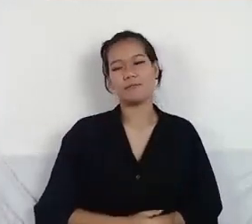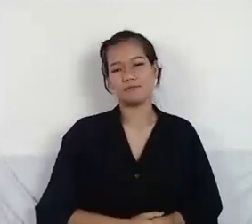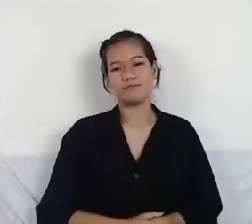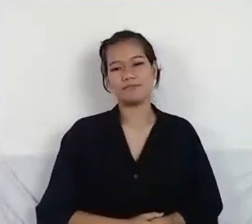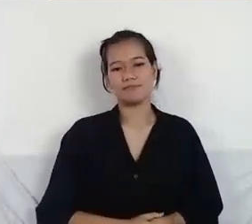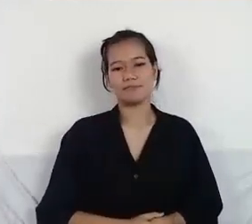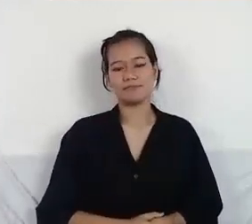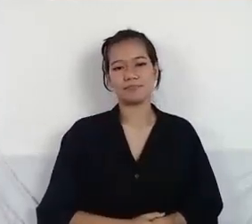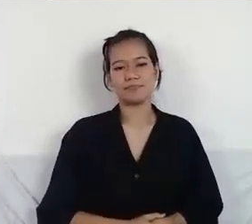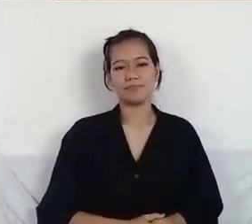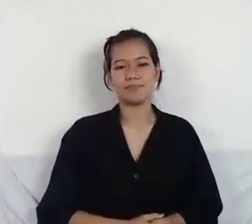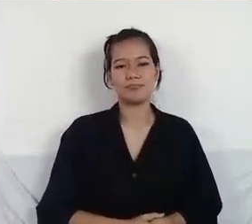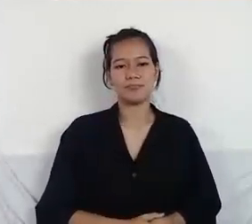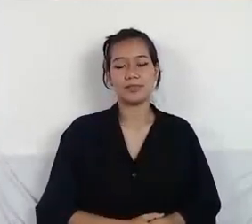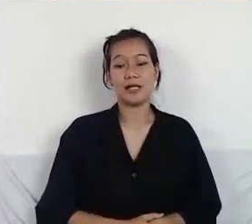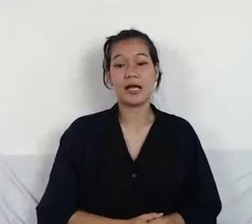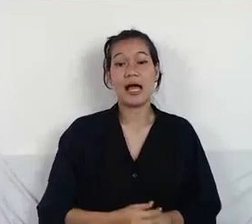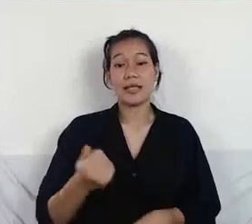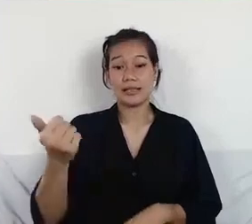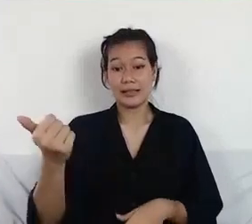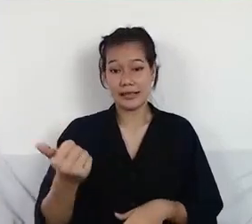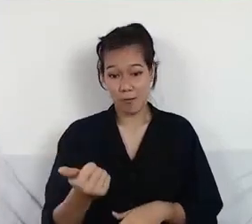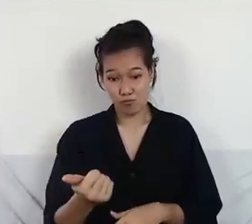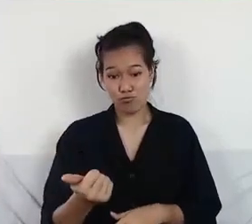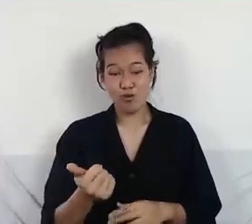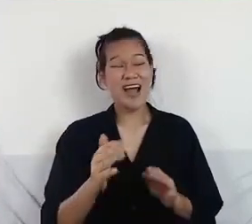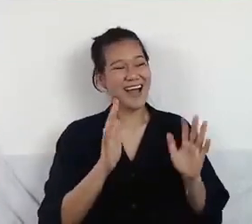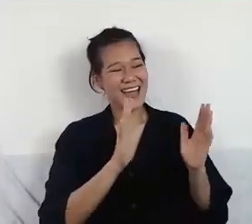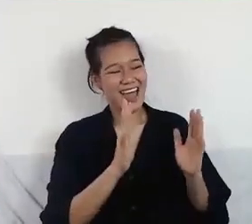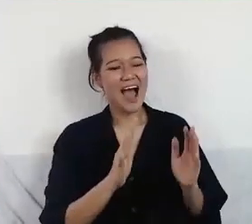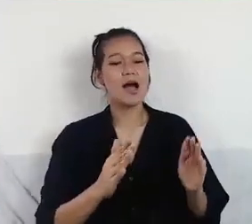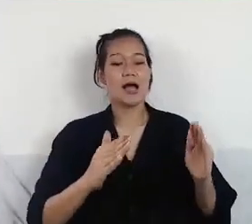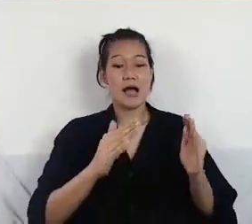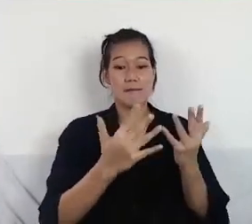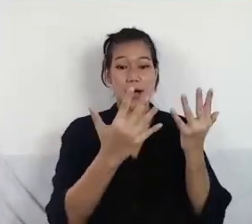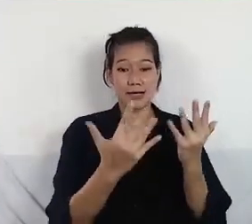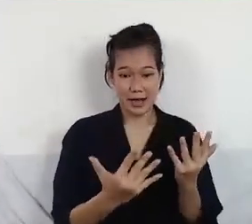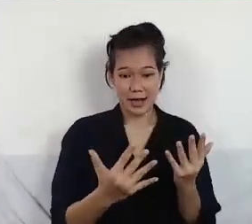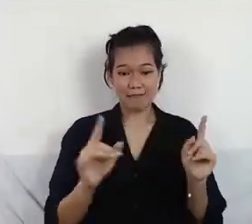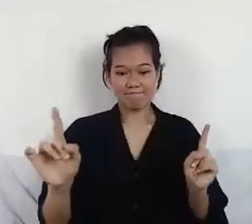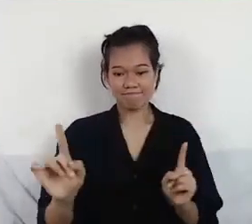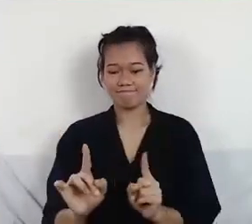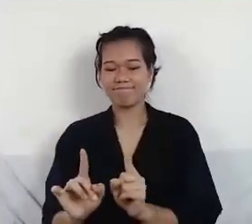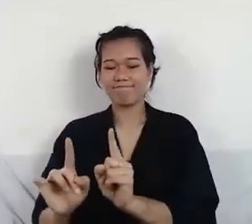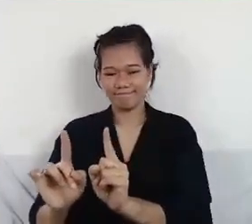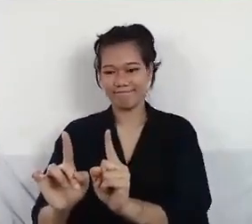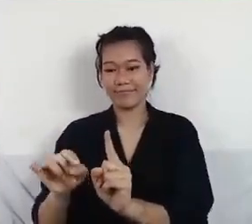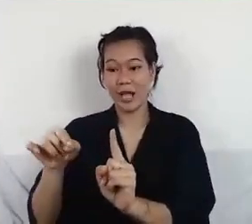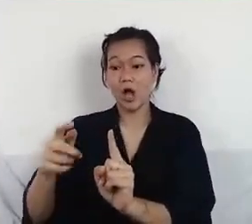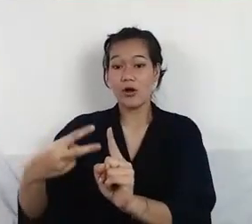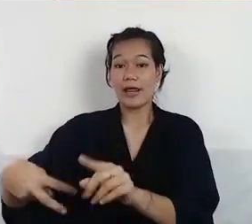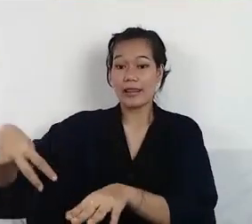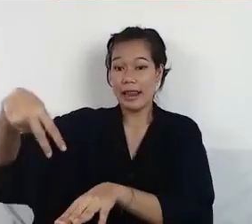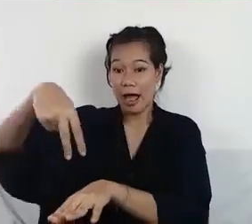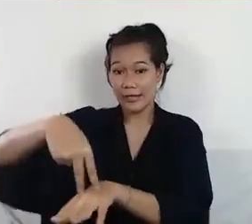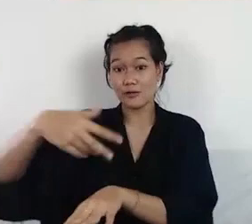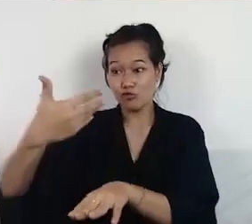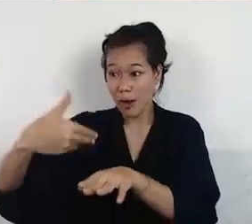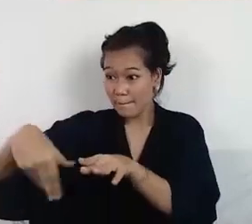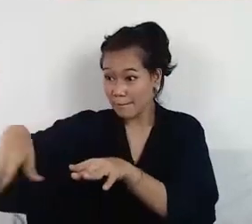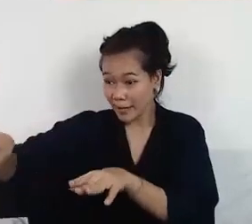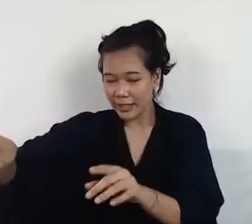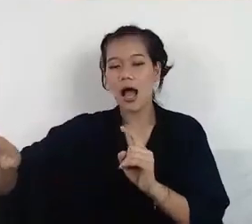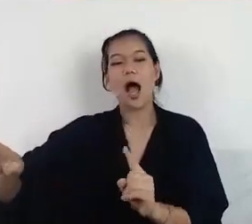Ya. Tamunya masuk ke mobil dulu atau naik Gojek dulu, setelah tamunya pergi, baru tuan rumah masuk.